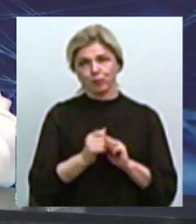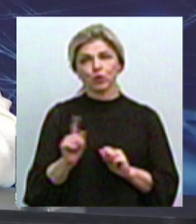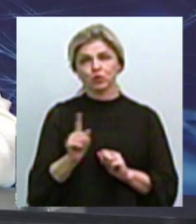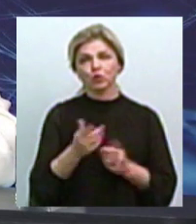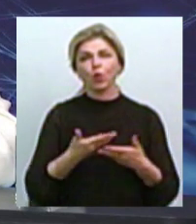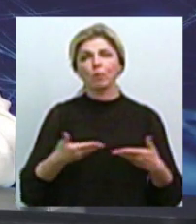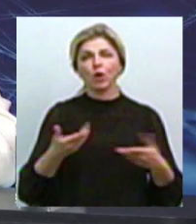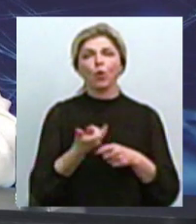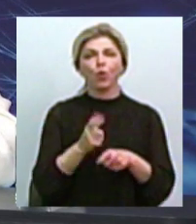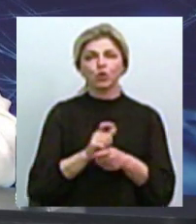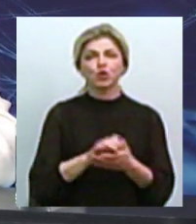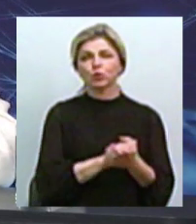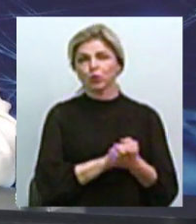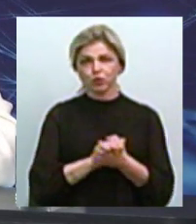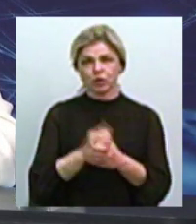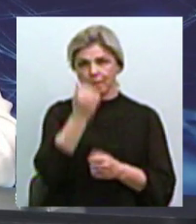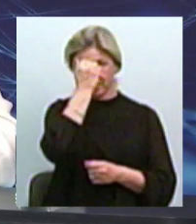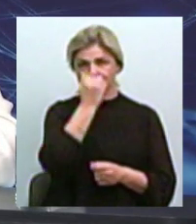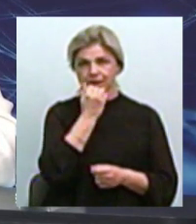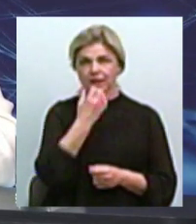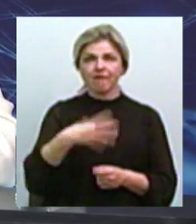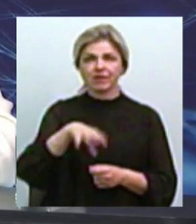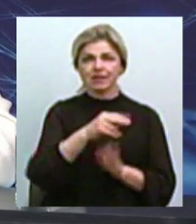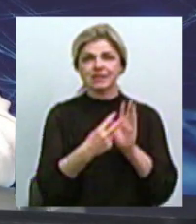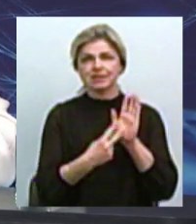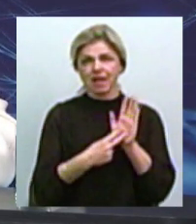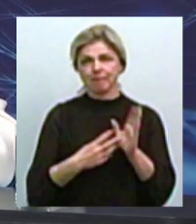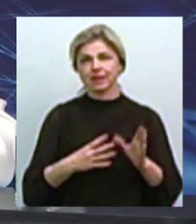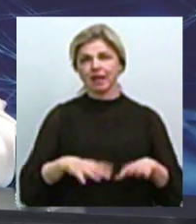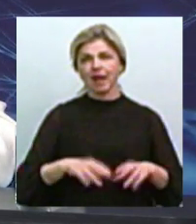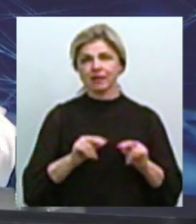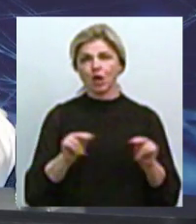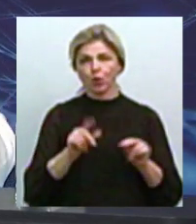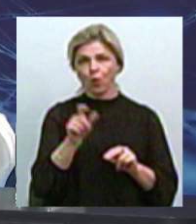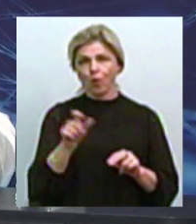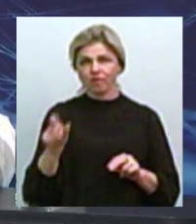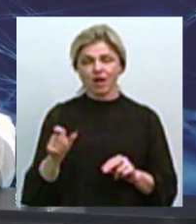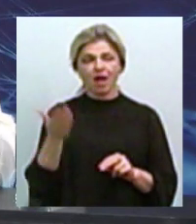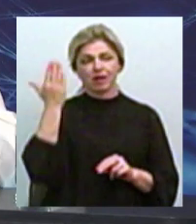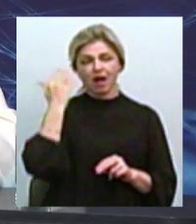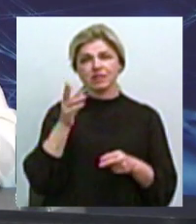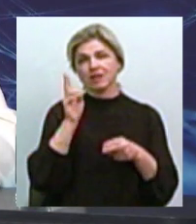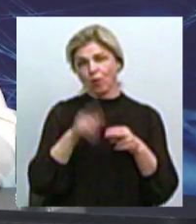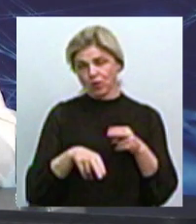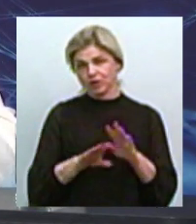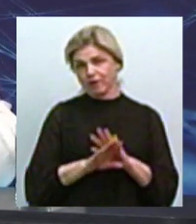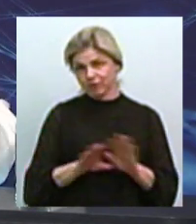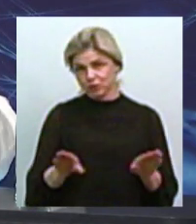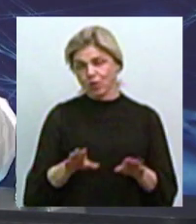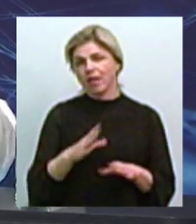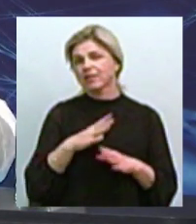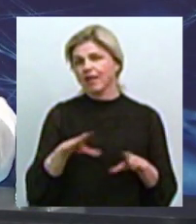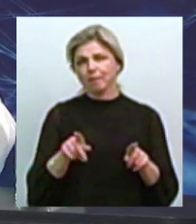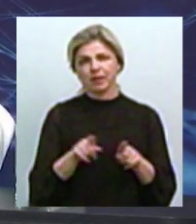очень дружно поблагодарили и всех 7 тренеров. Они были очень приятны, потому что мы в те разы как-то закончили проект, ну и закончили. У нас не было вот